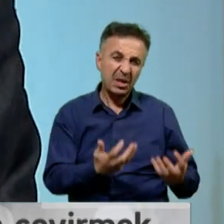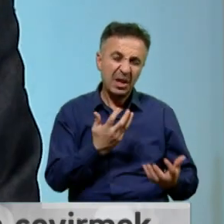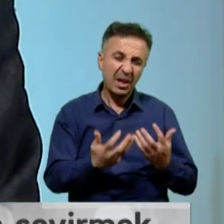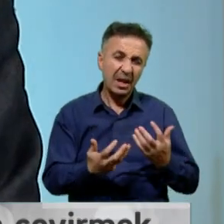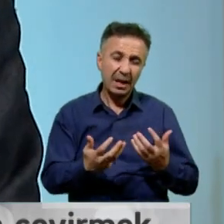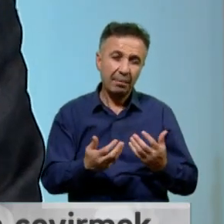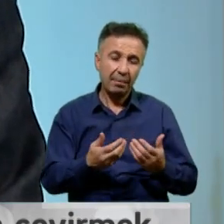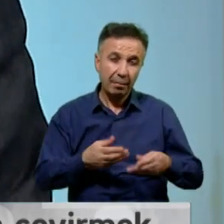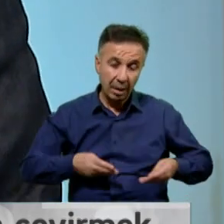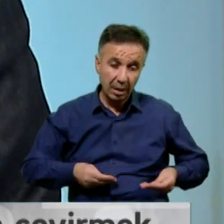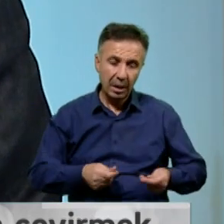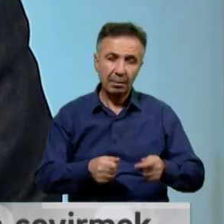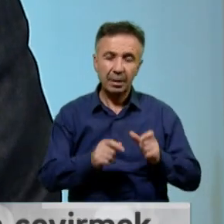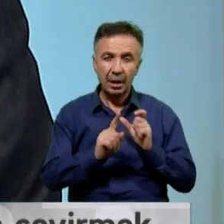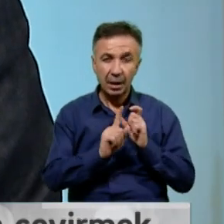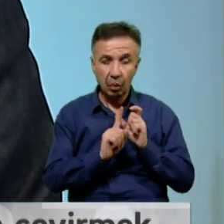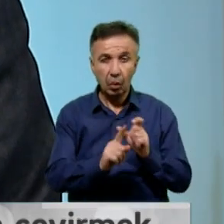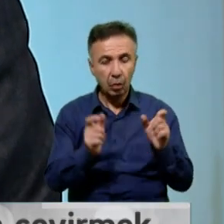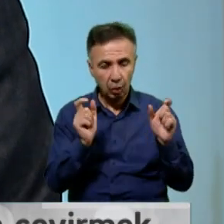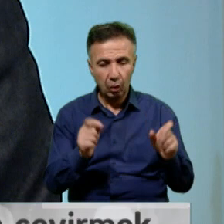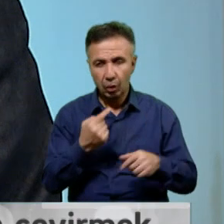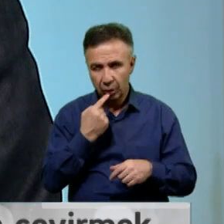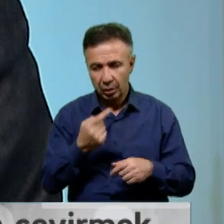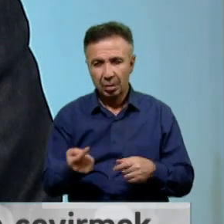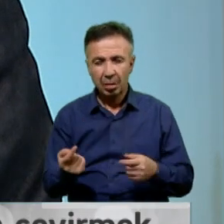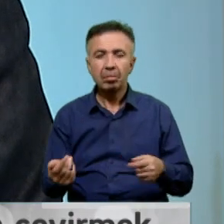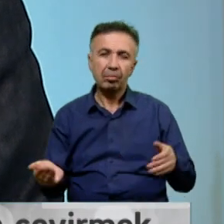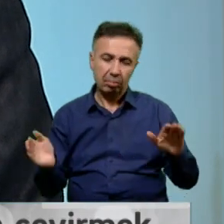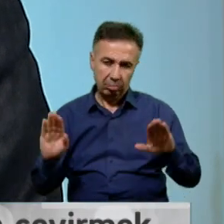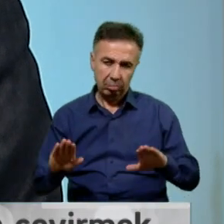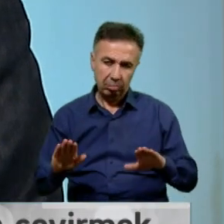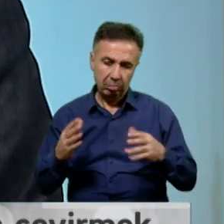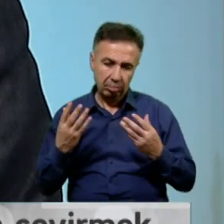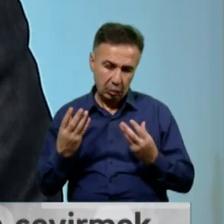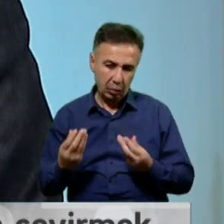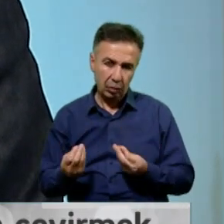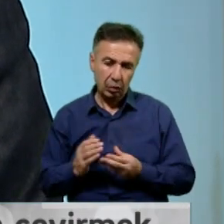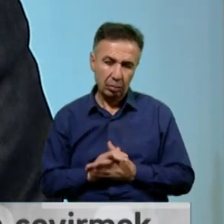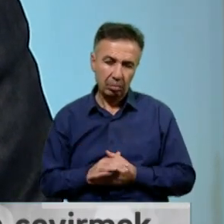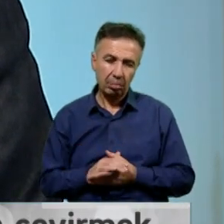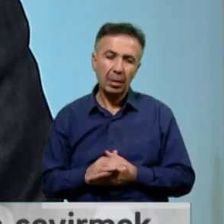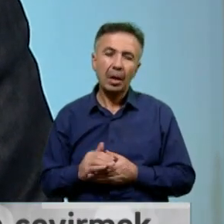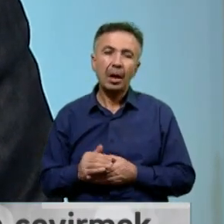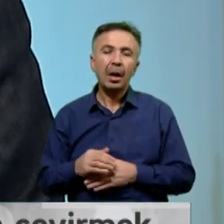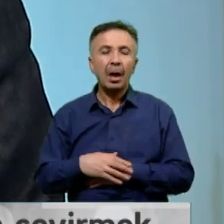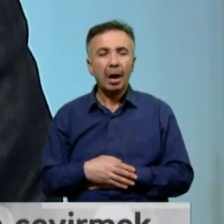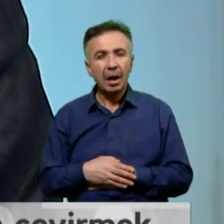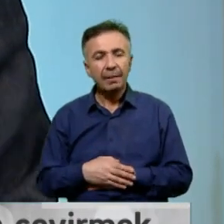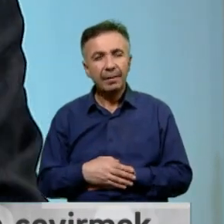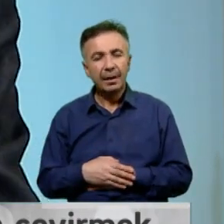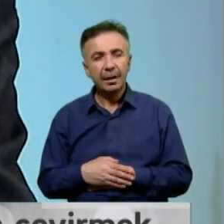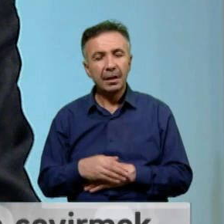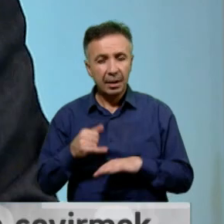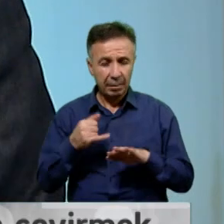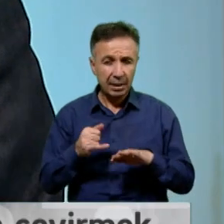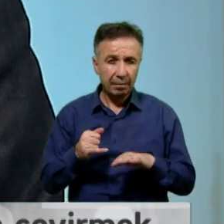avuçları yere yönelik şekilde yapıyorlar. Ama Hanefi mezhebini ne dedik? Sadece yağmur